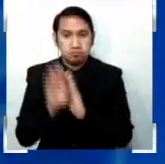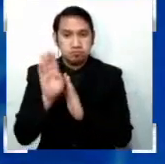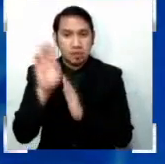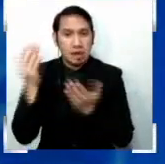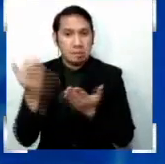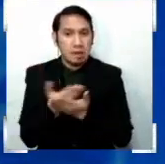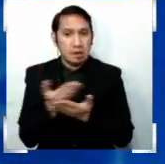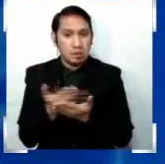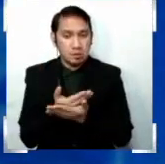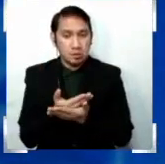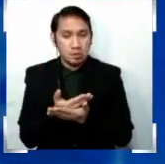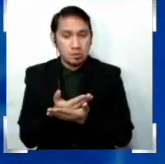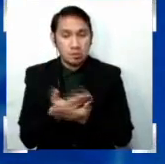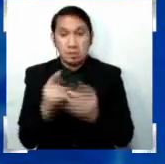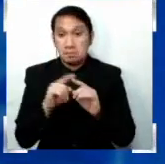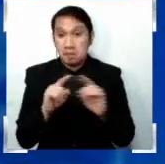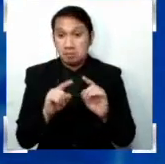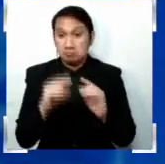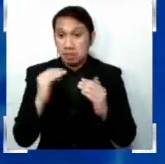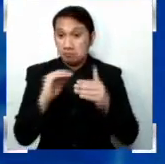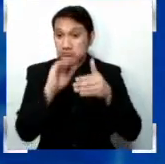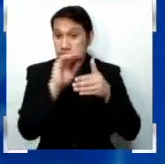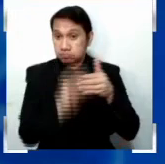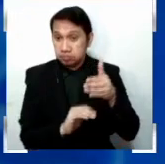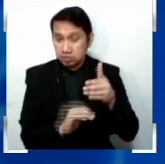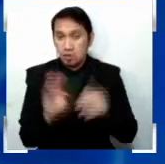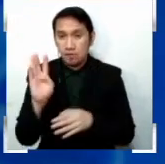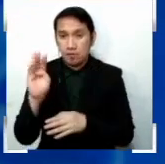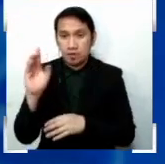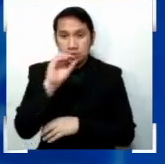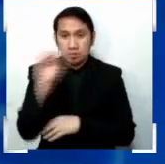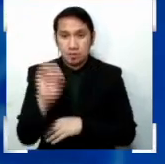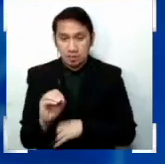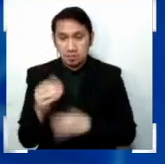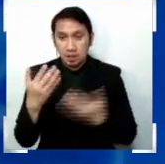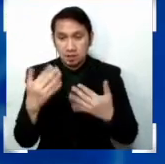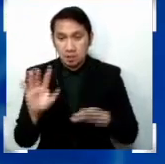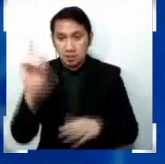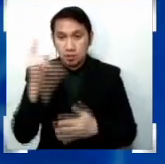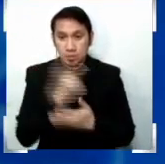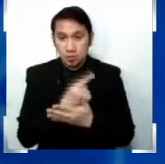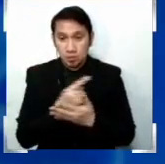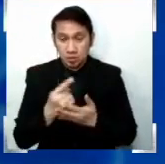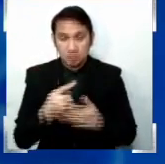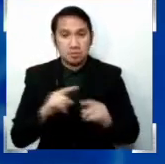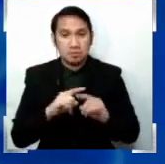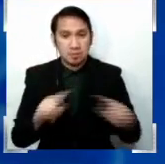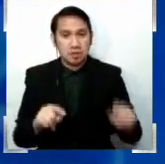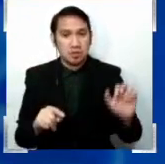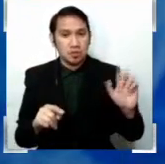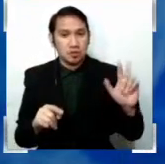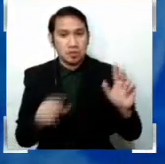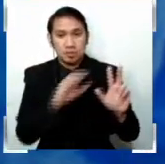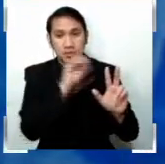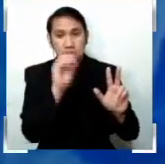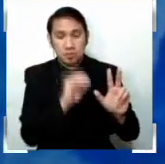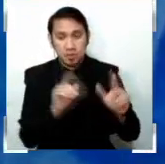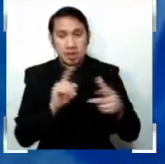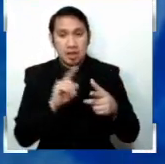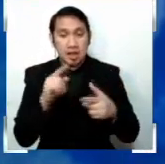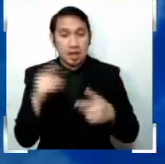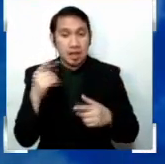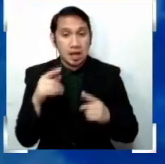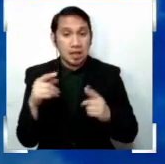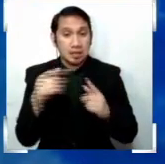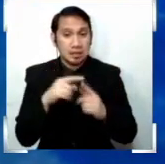Pero bumagsak ito sa 14% na lamang pagkatapos ng 1 linggo. At ngayon nananatili ito sa 13% hanggang kahapon. Nasa